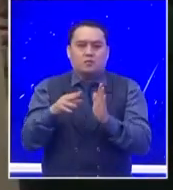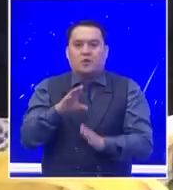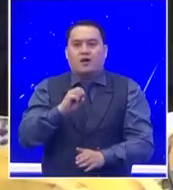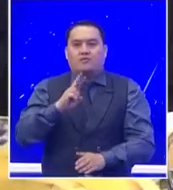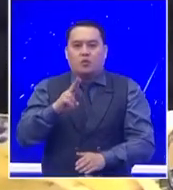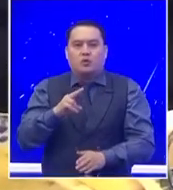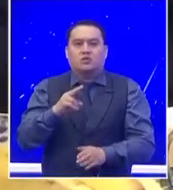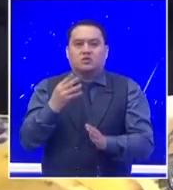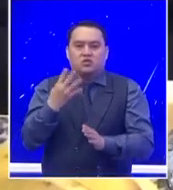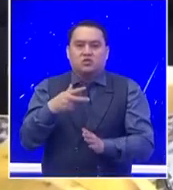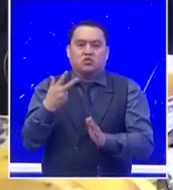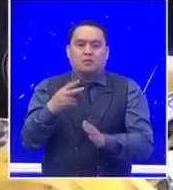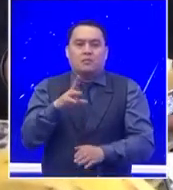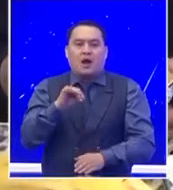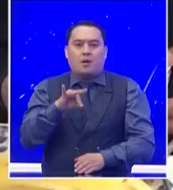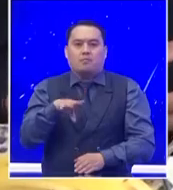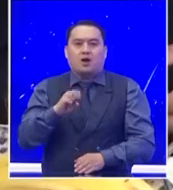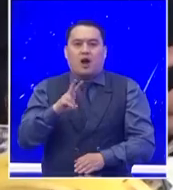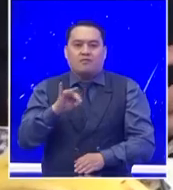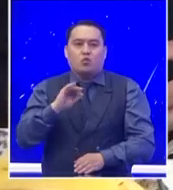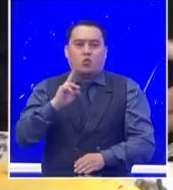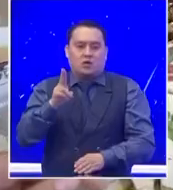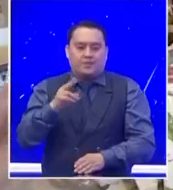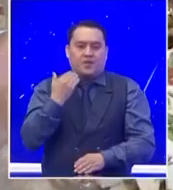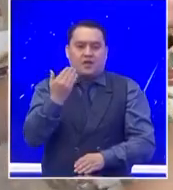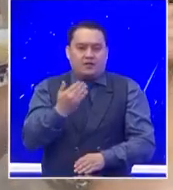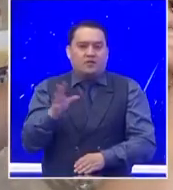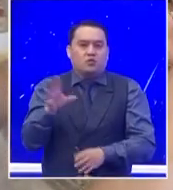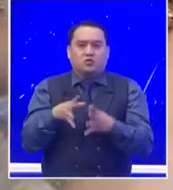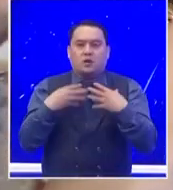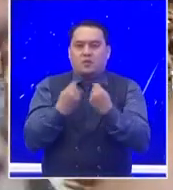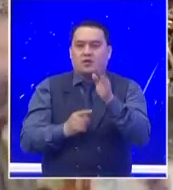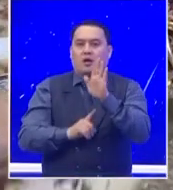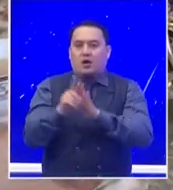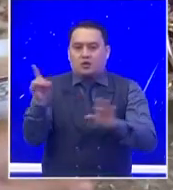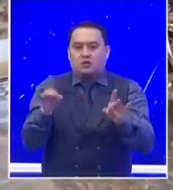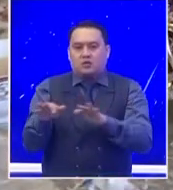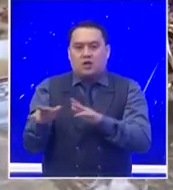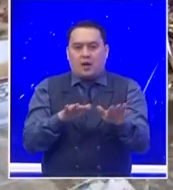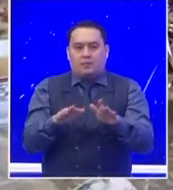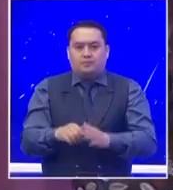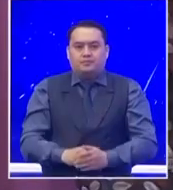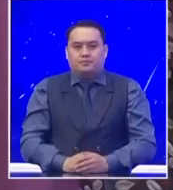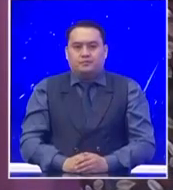34 праправнуков. Для них она главный авторитет. Без ее благословения в семье не начнется ни одно дело.